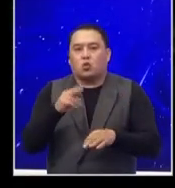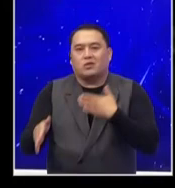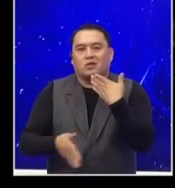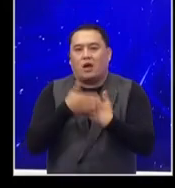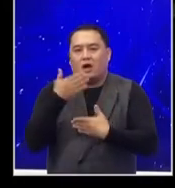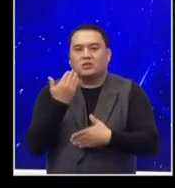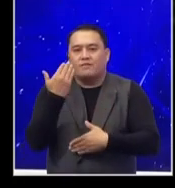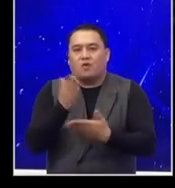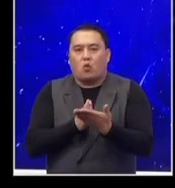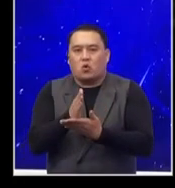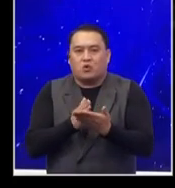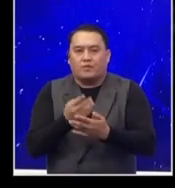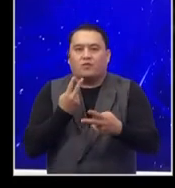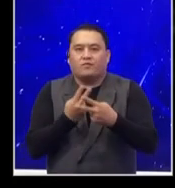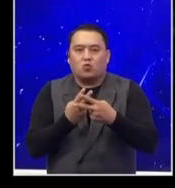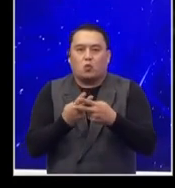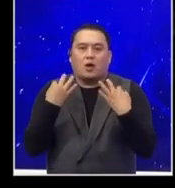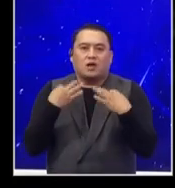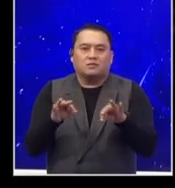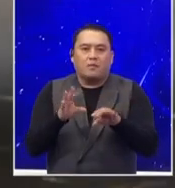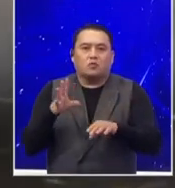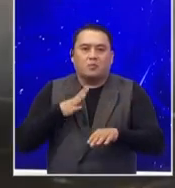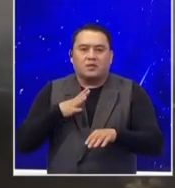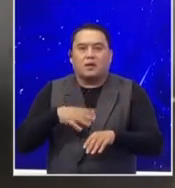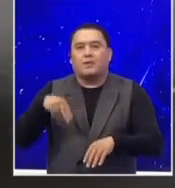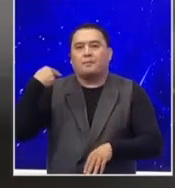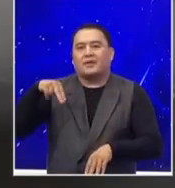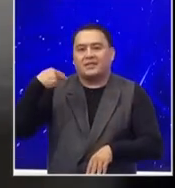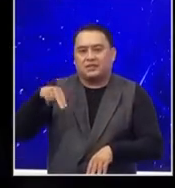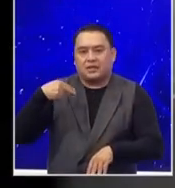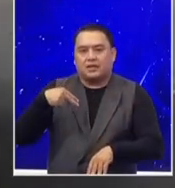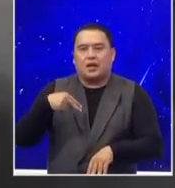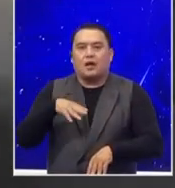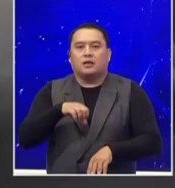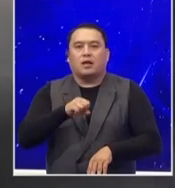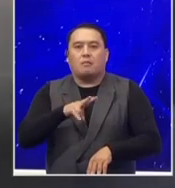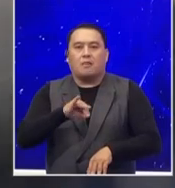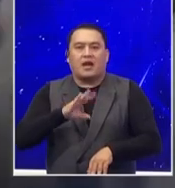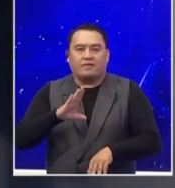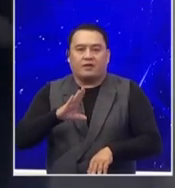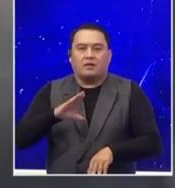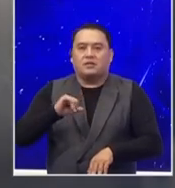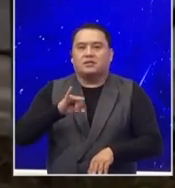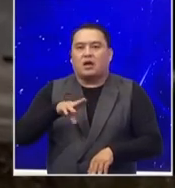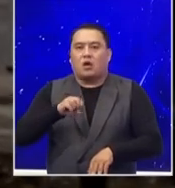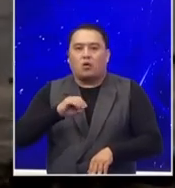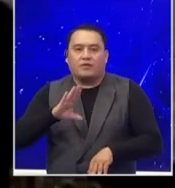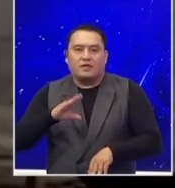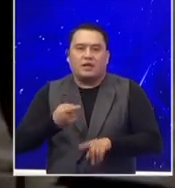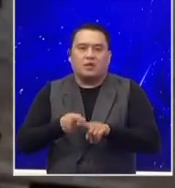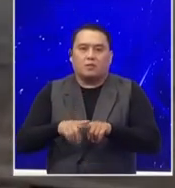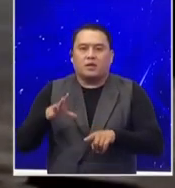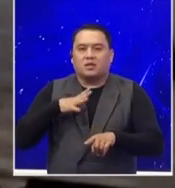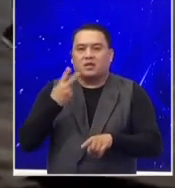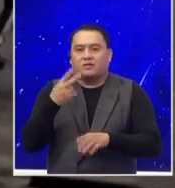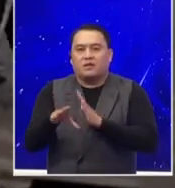они называли политзаключенными. Из тюрем на свободу уже вышли экс-президент Атамбаев, экс-премьер Исаков, а